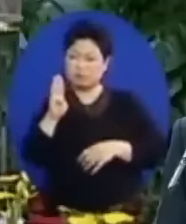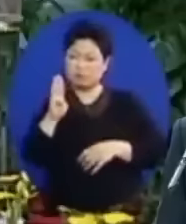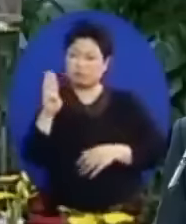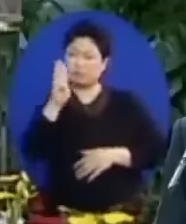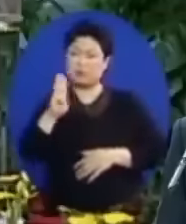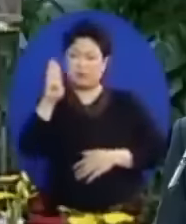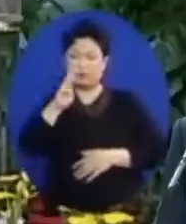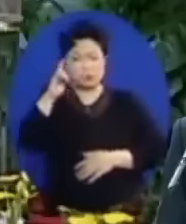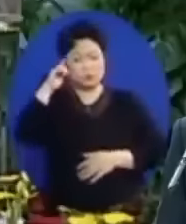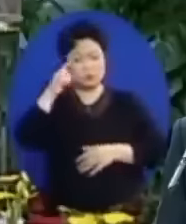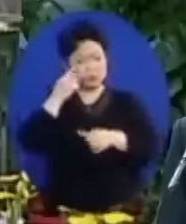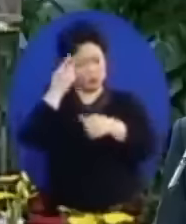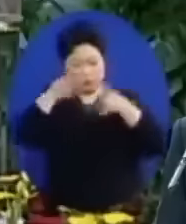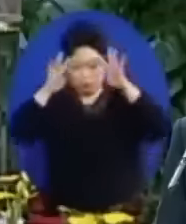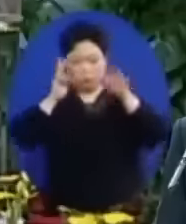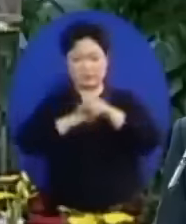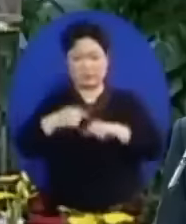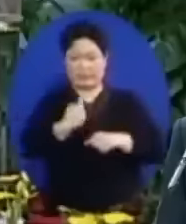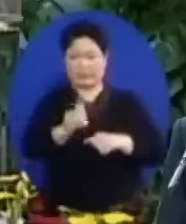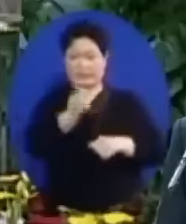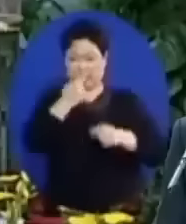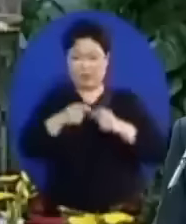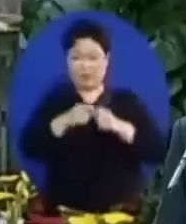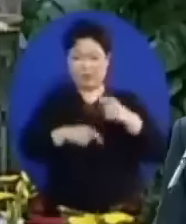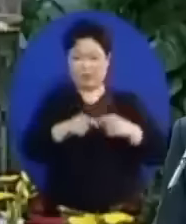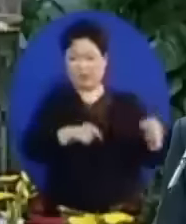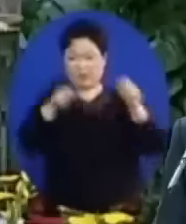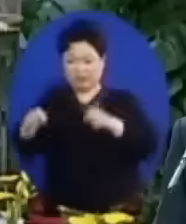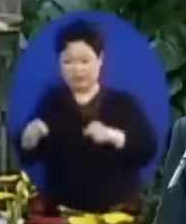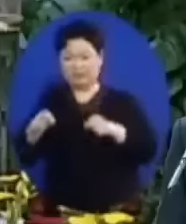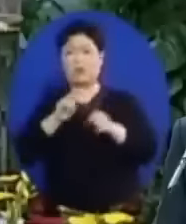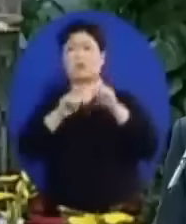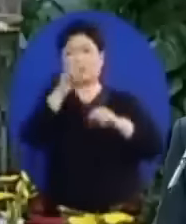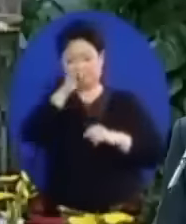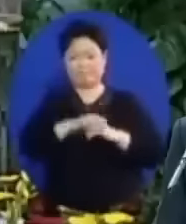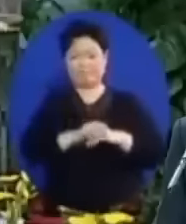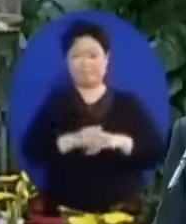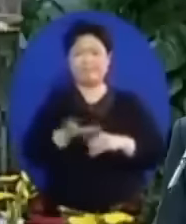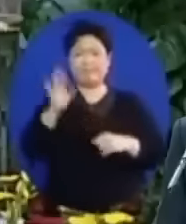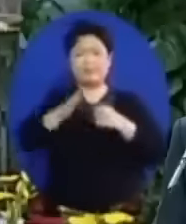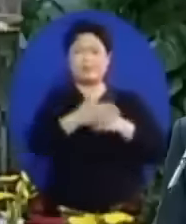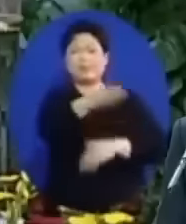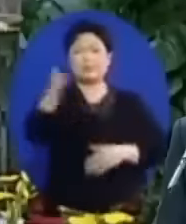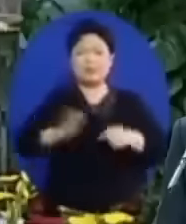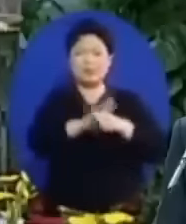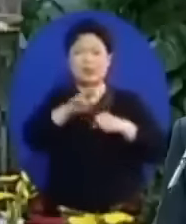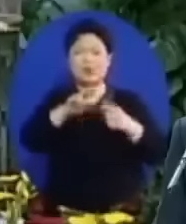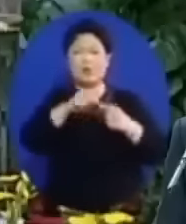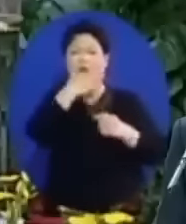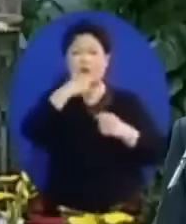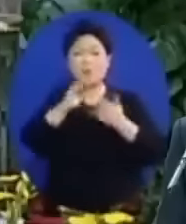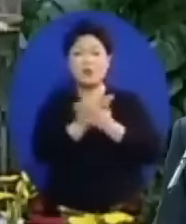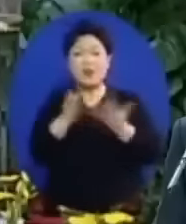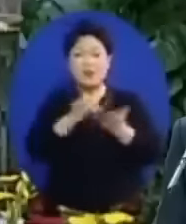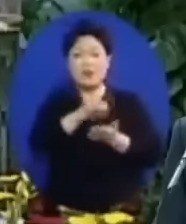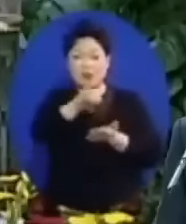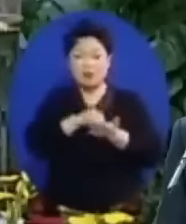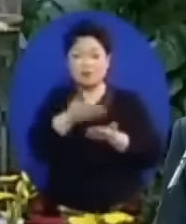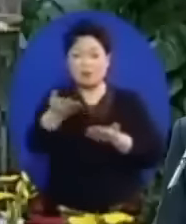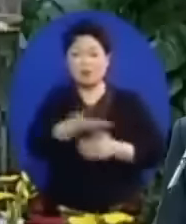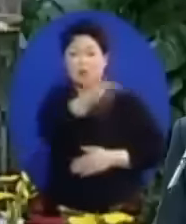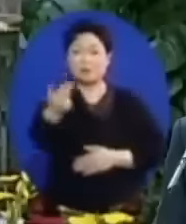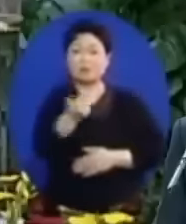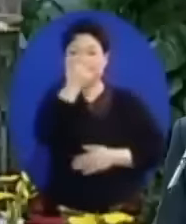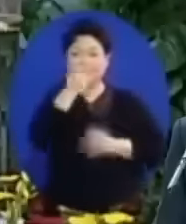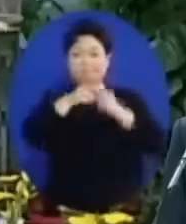것은 자신의 생명을 연장시키는 것이라고 말하고 있는 것입니다. 그러므로 여러분, 행복과 사랑을 나누면 여러분이 오래